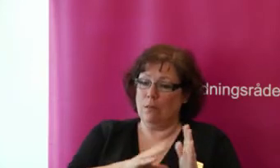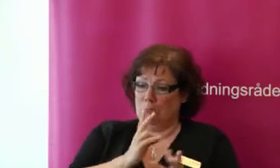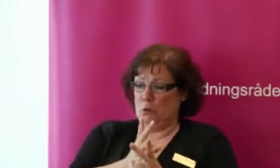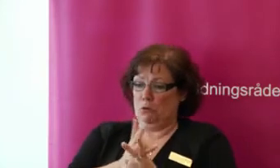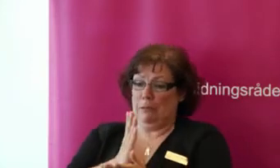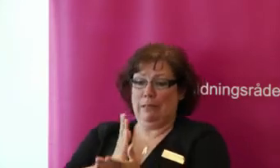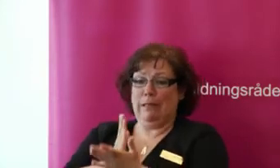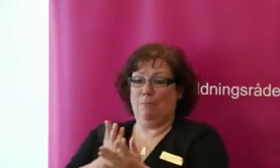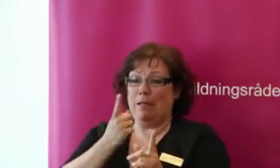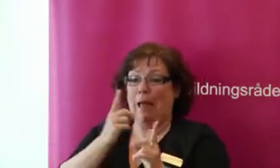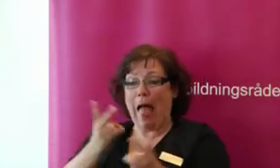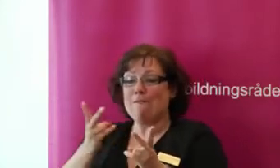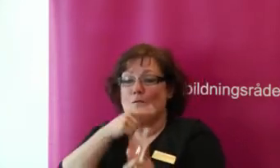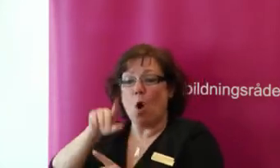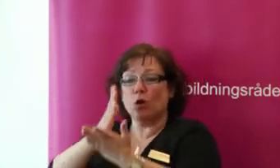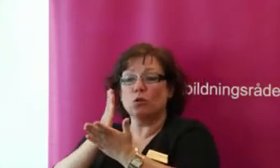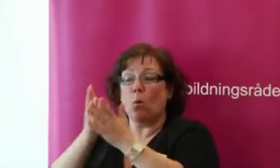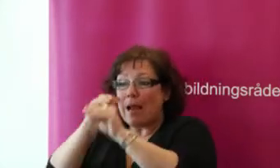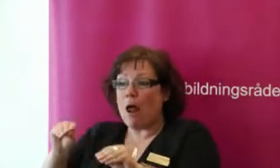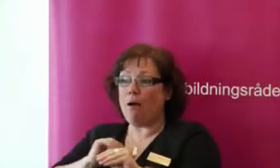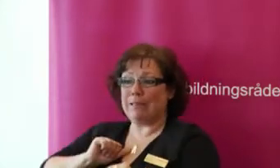folkhögskollärarna har sitt eget utbildningsprogram inom den här bredare